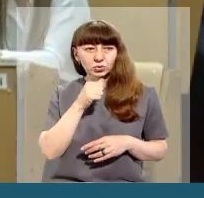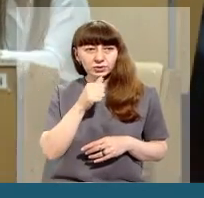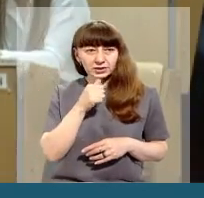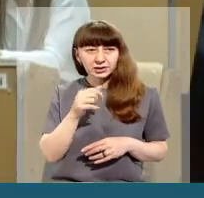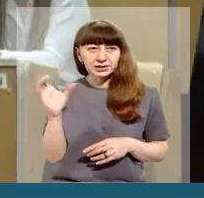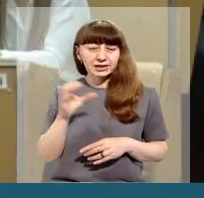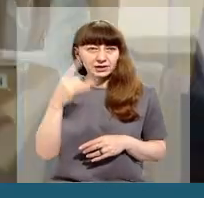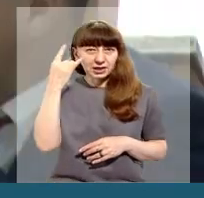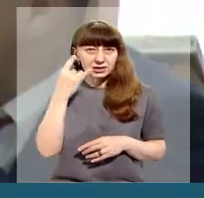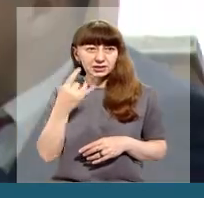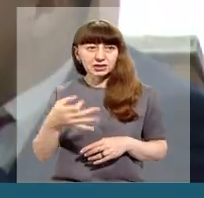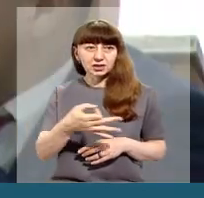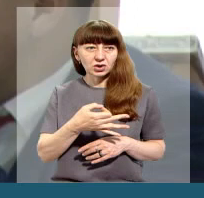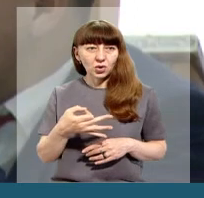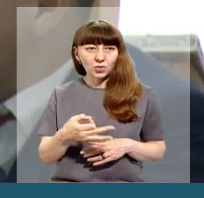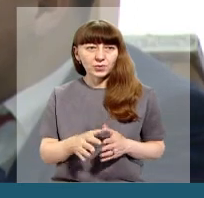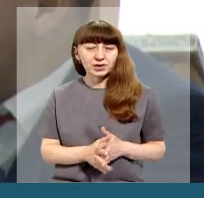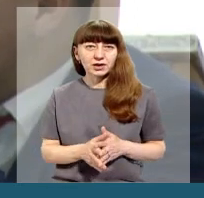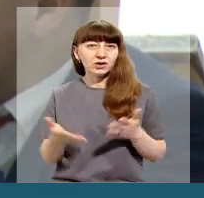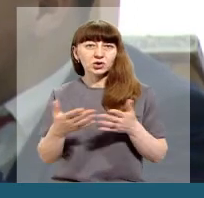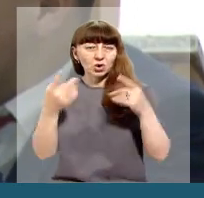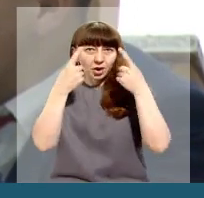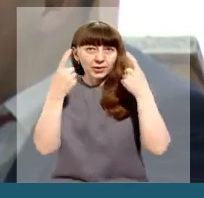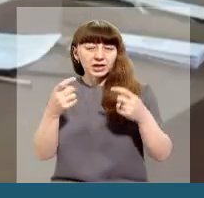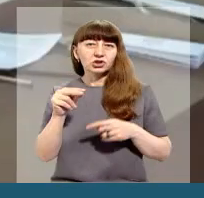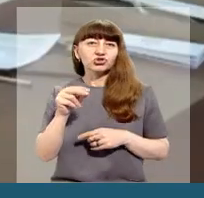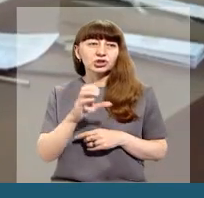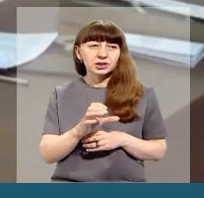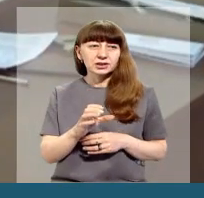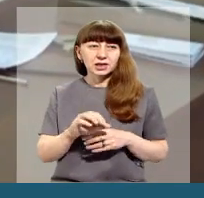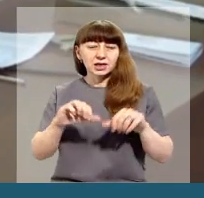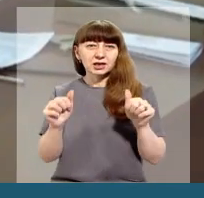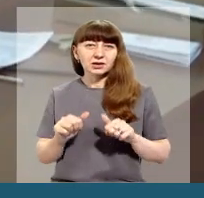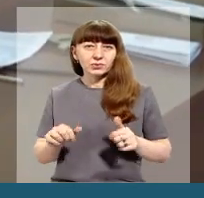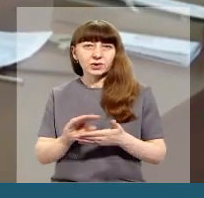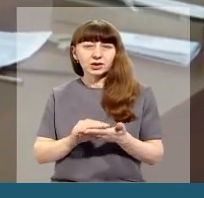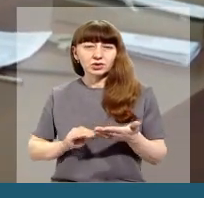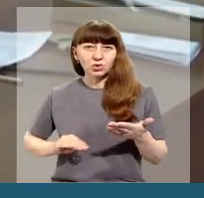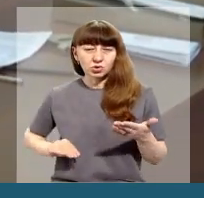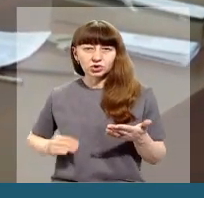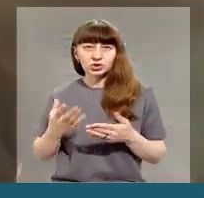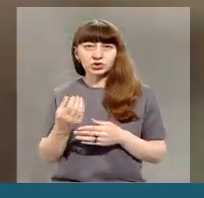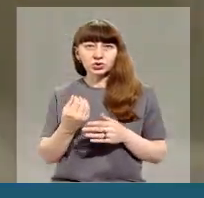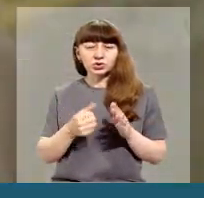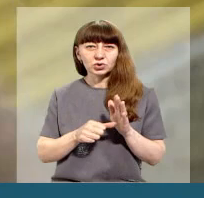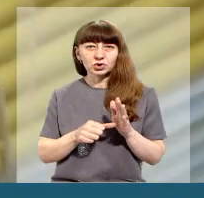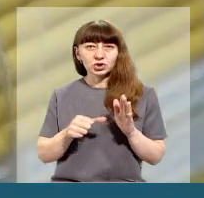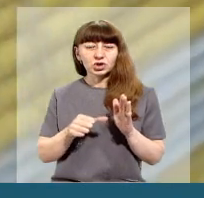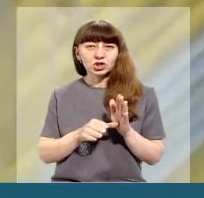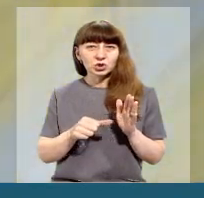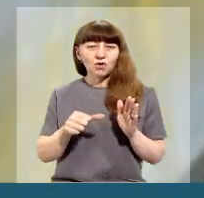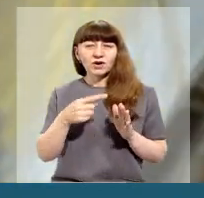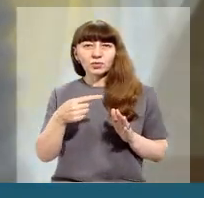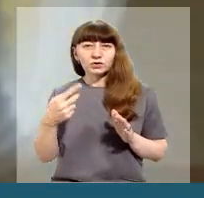Кустанайская, Северо-Казахстанская области, в которых объявлен режим ЧС, регистрация будет продлена и пройдет с 6 по 20